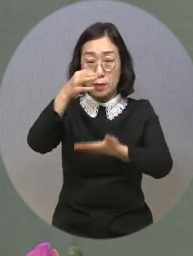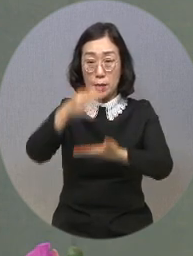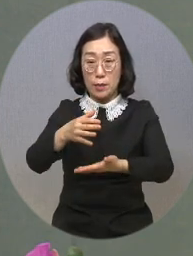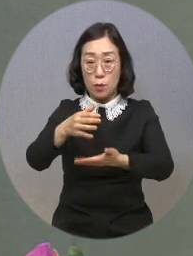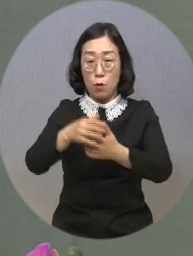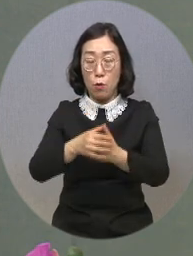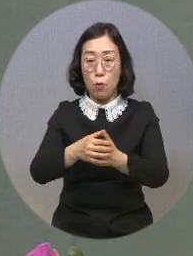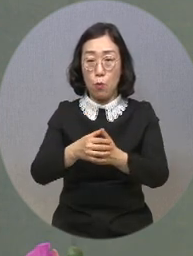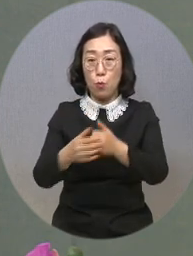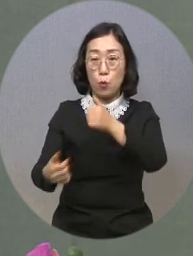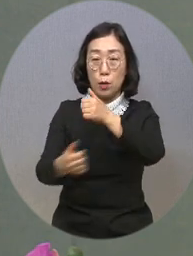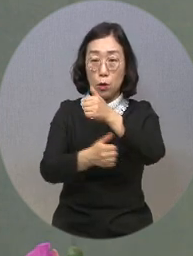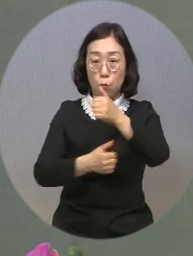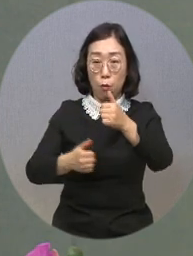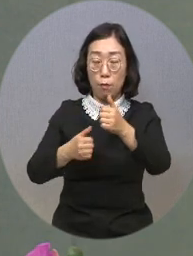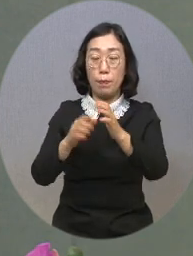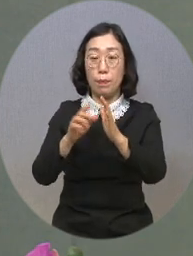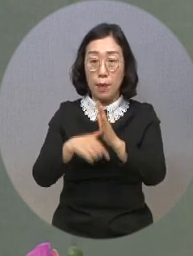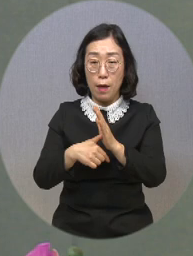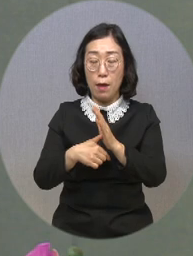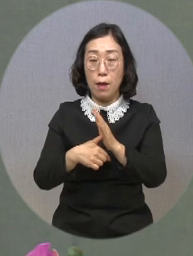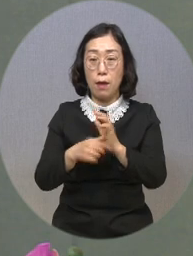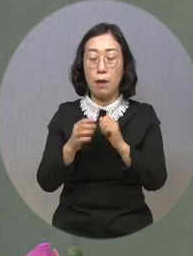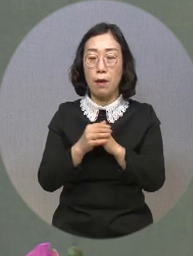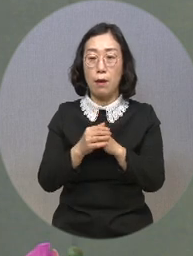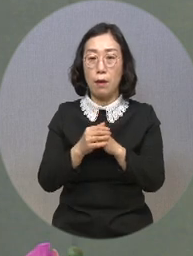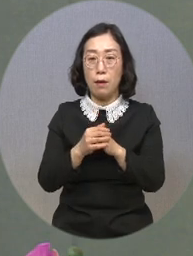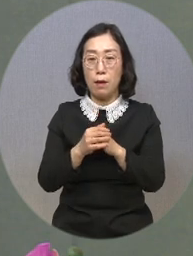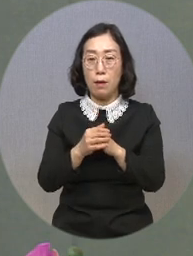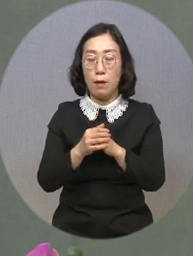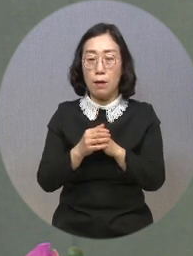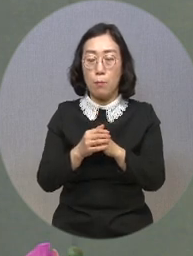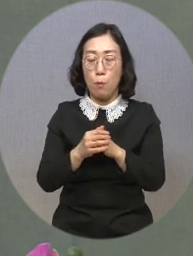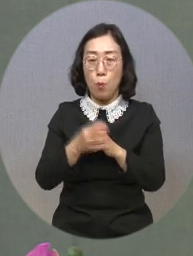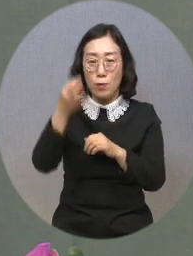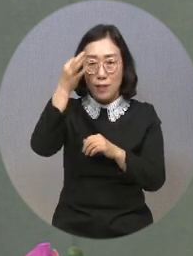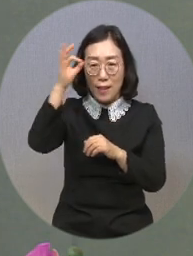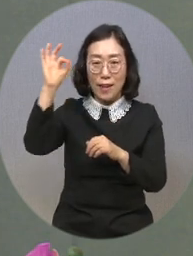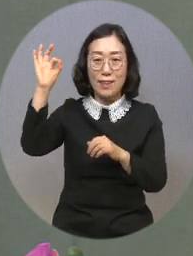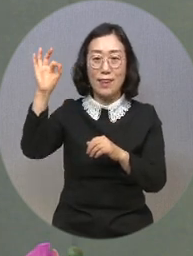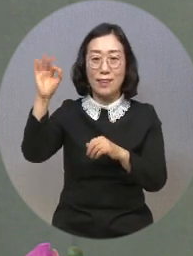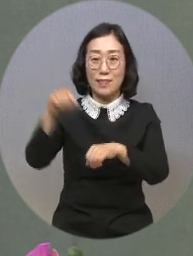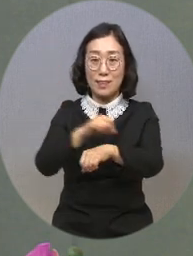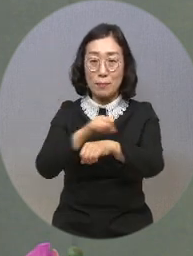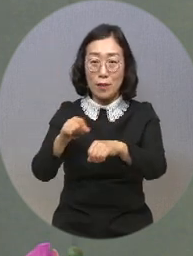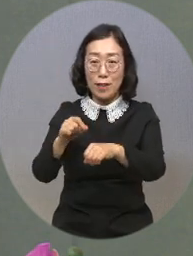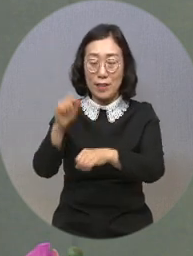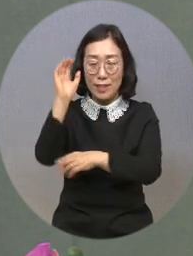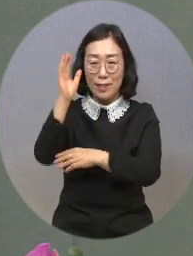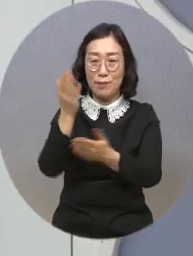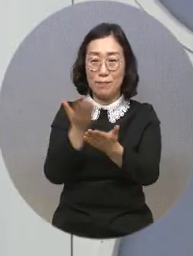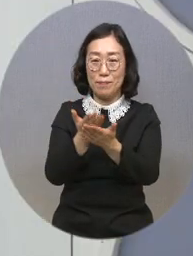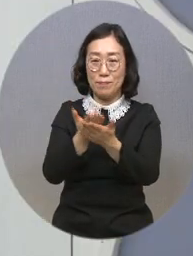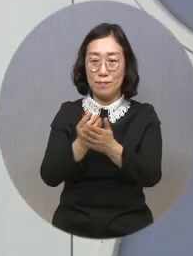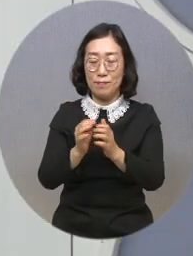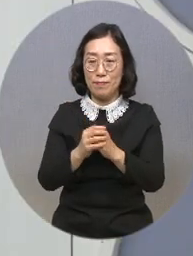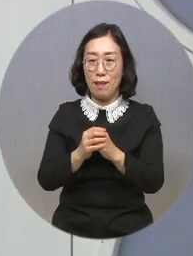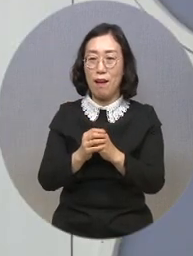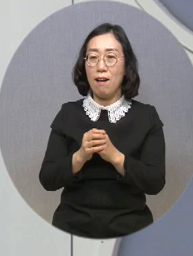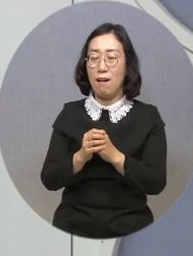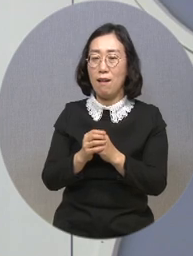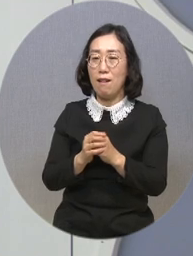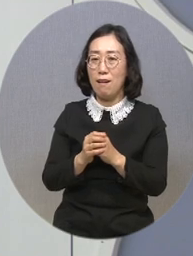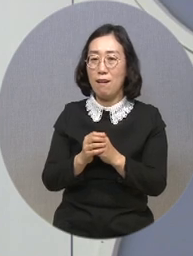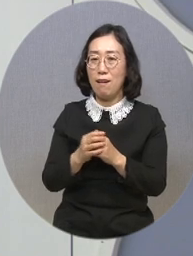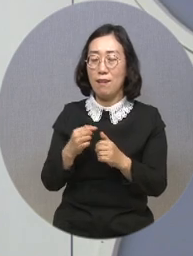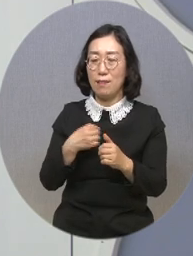기획재정위원회 위원으로 계시면서 그때 기억나는 일들이 있으면 좀 하나 소개해 주시죠.